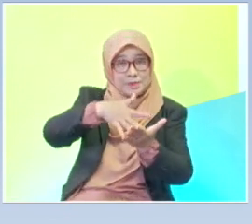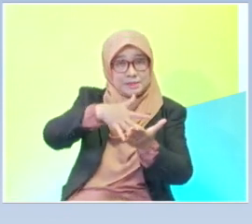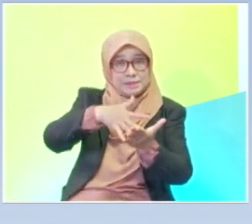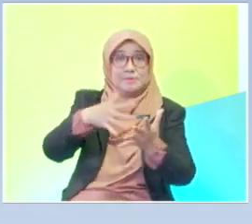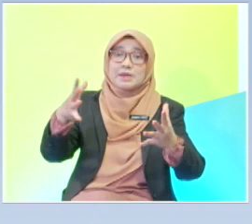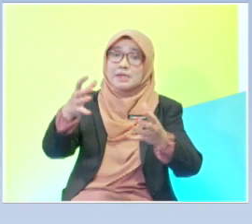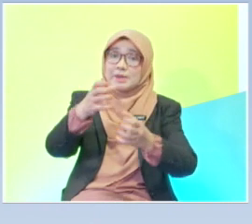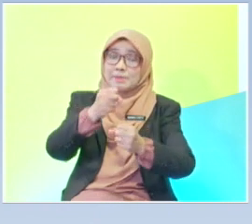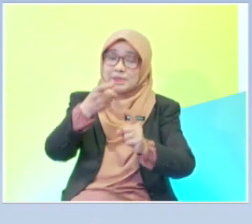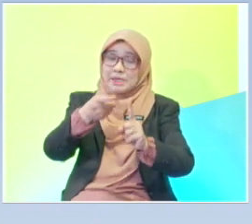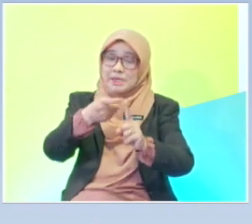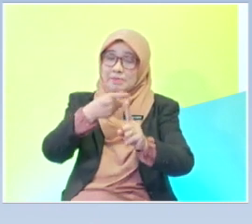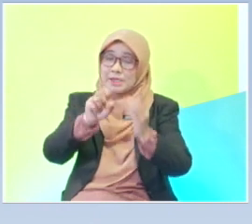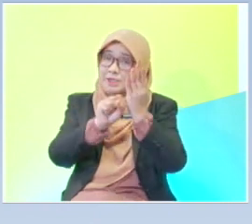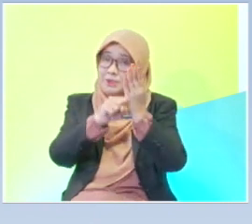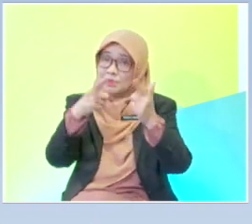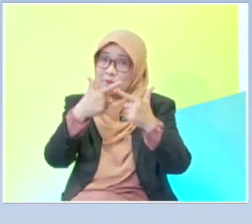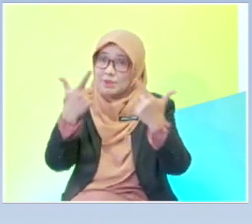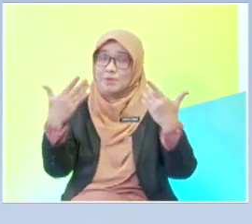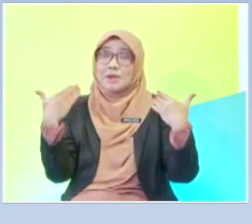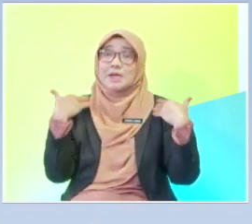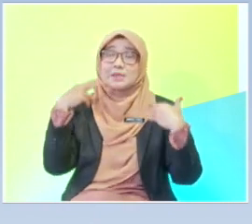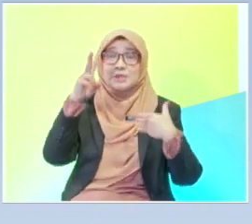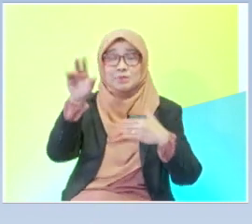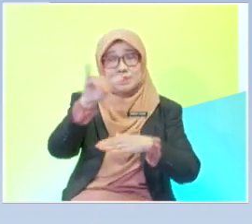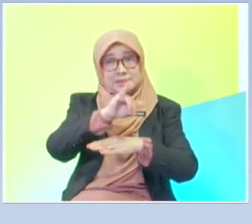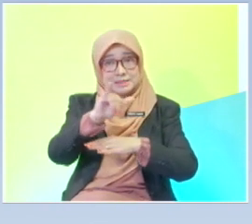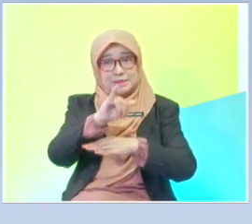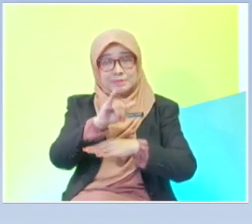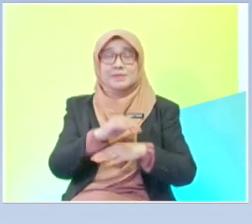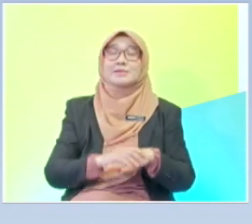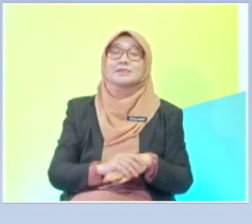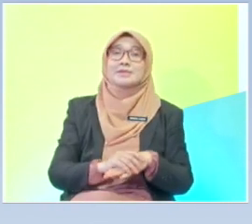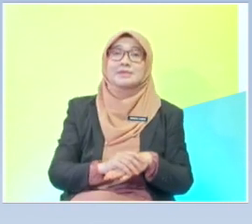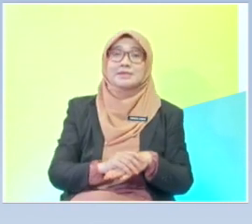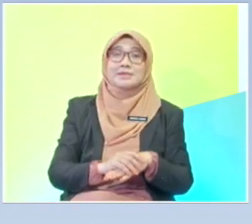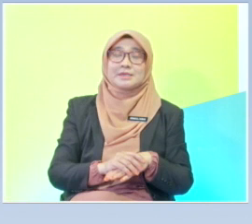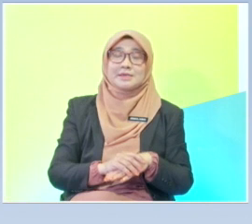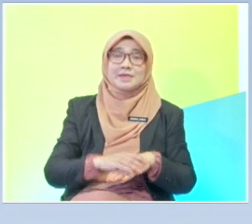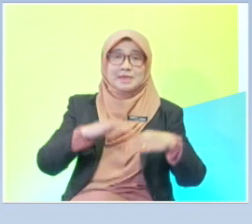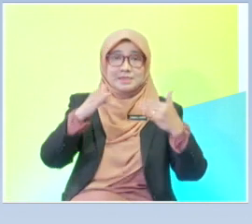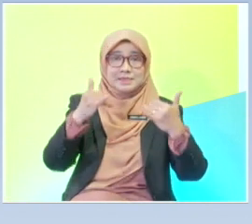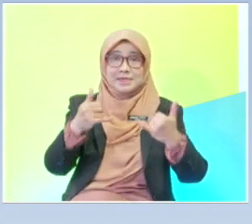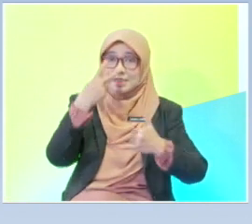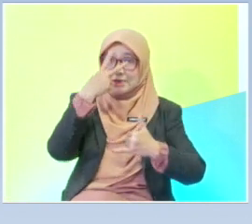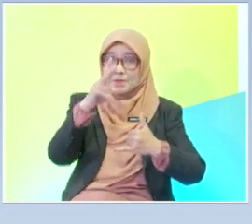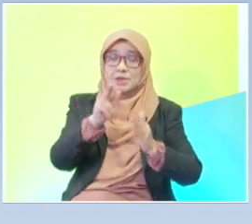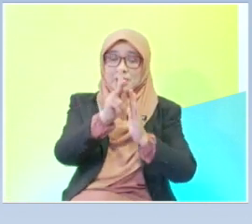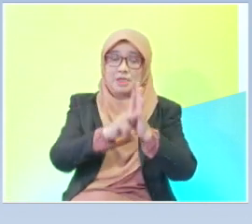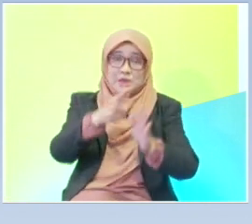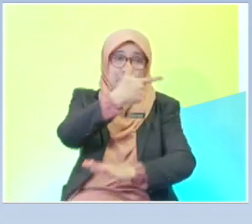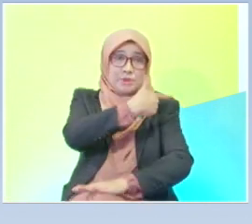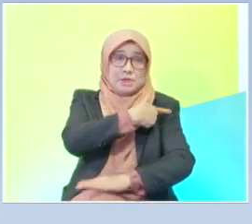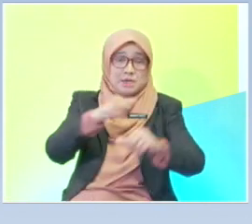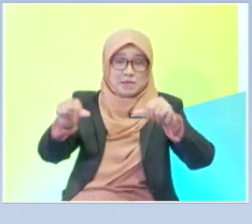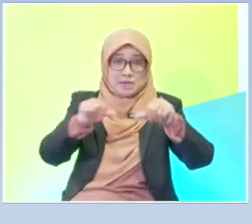luar. Okey, dan dia ada dua jenis juga iaitu semula jadi dan juga buatan. Okey, kita lihat yang pertama, keimunan aktif